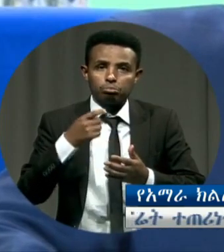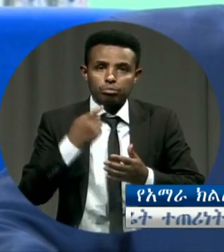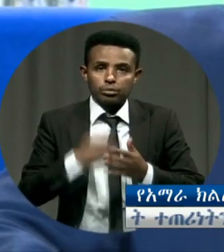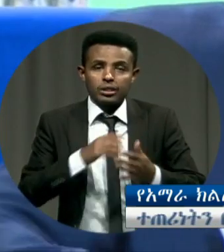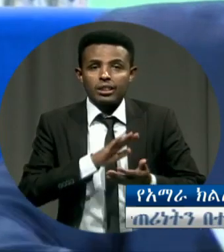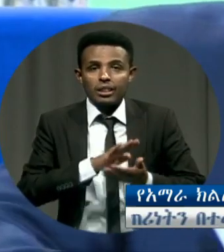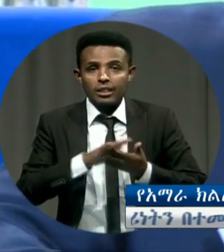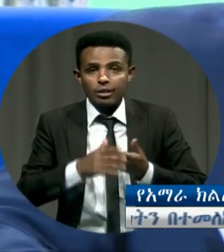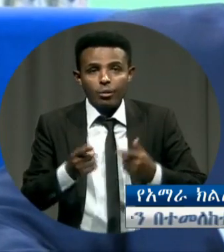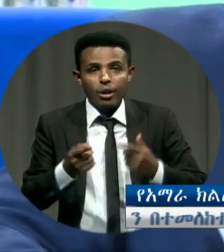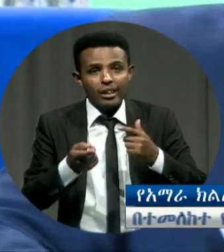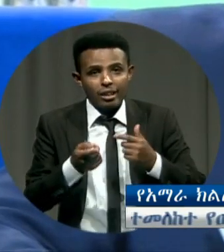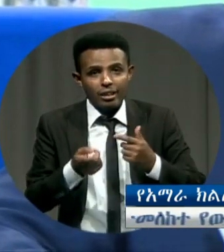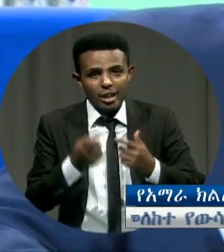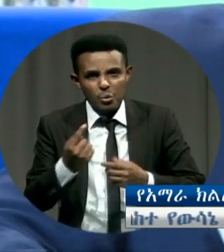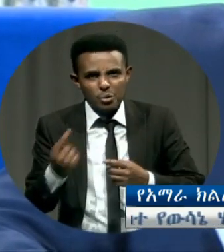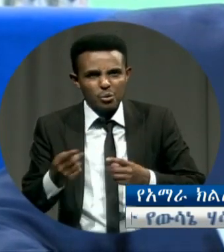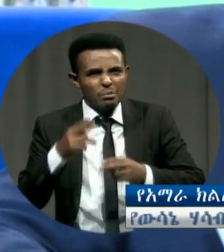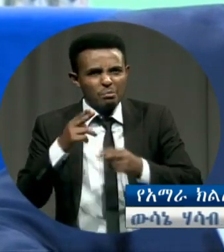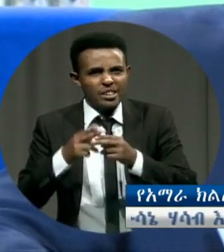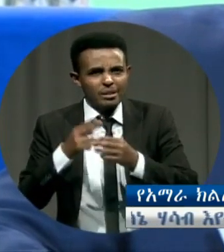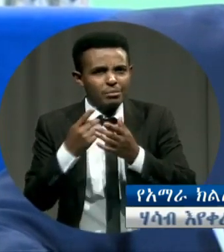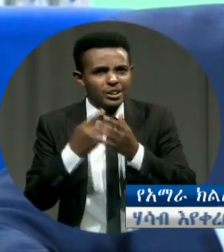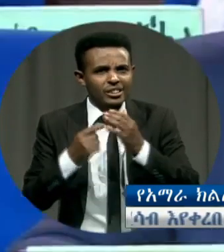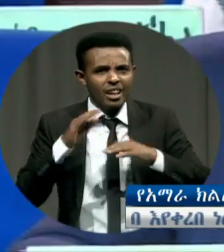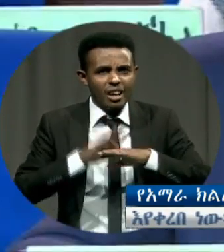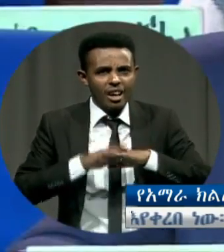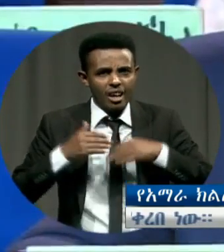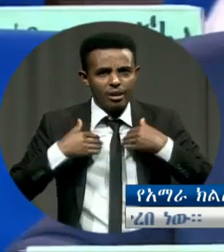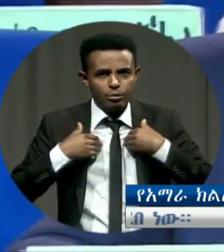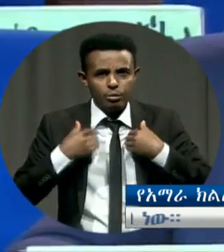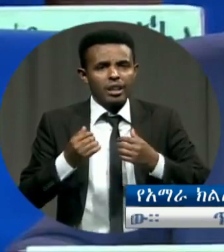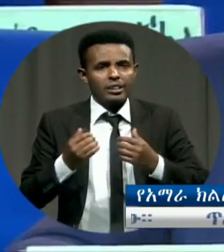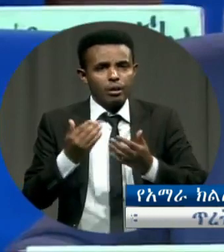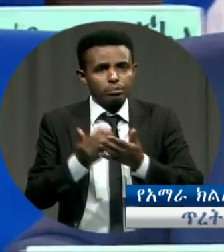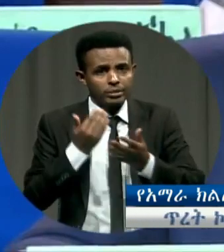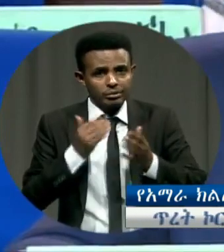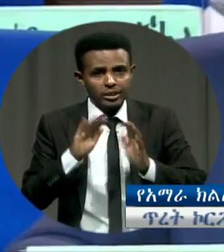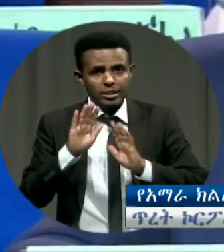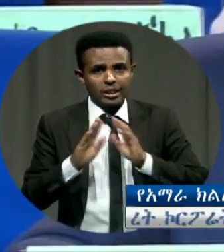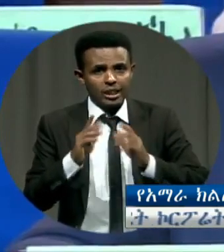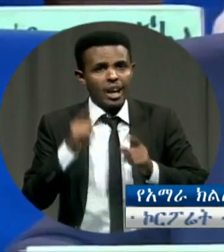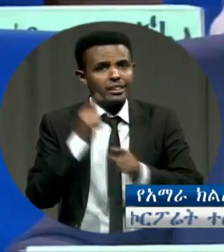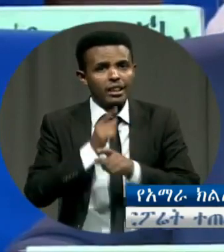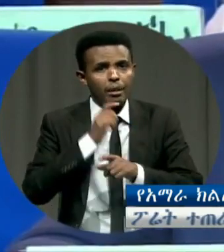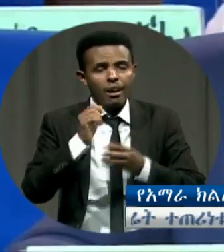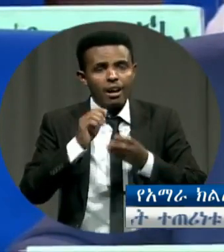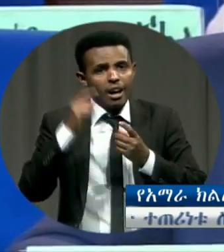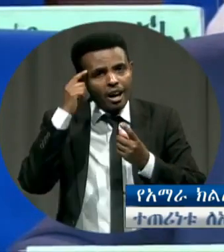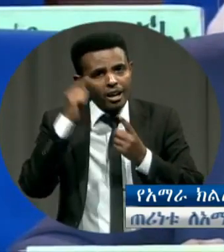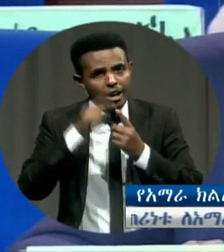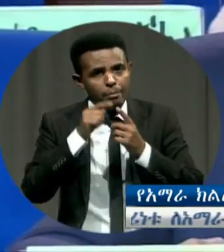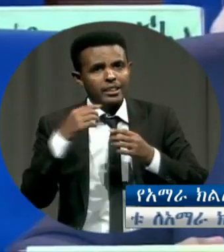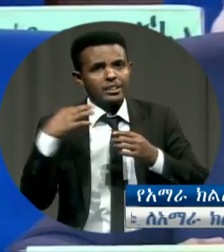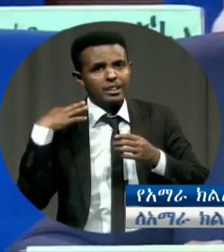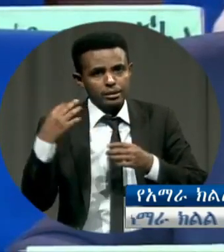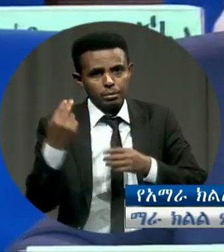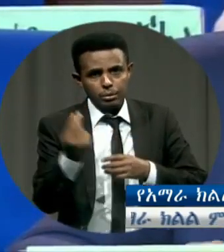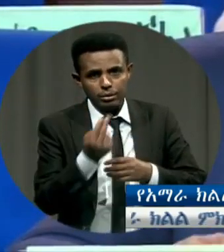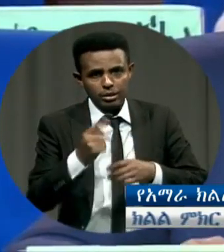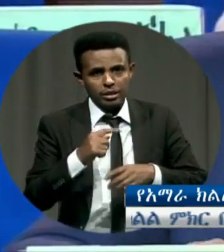ያሉ፣ አንዳንዶቹ ከአሁን በፊት ባካሄድነው ግምገማ ላልተገባ አላማ ግለሰቦችንም